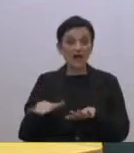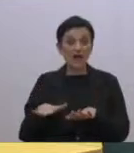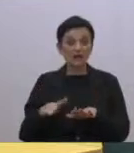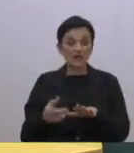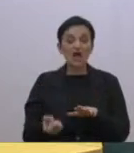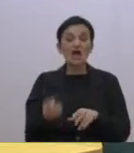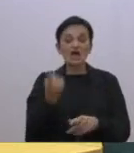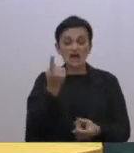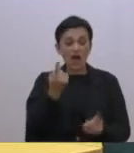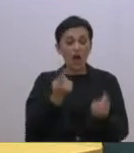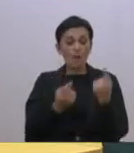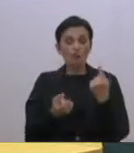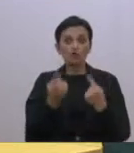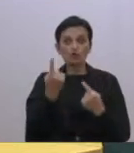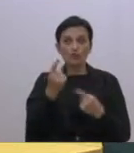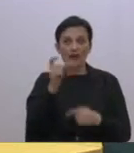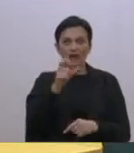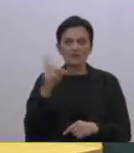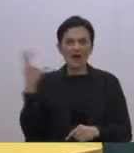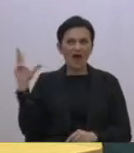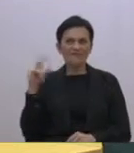ის ადამიანები,